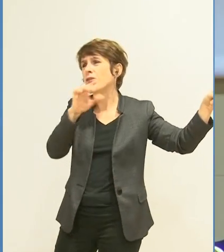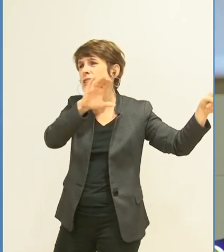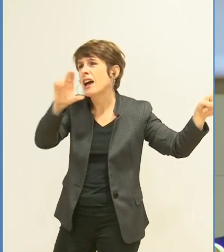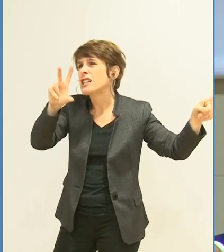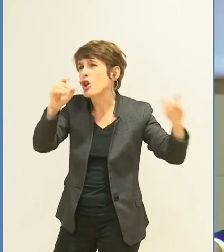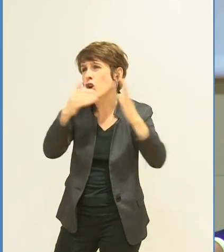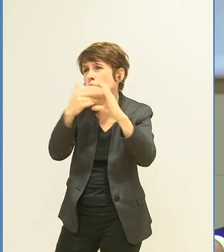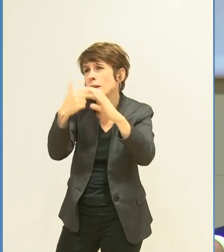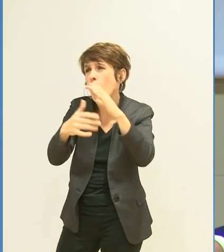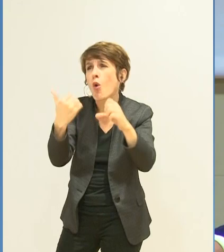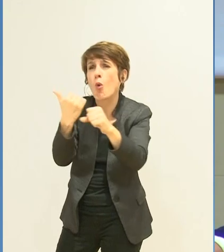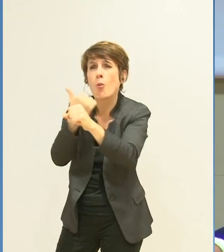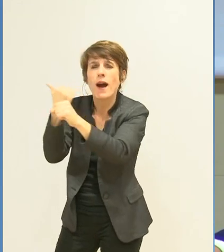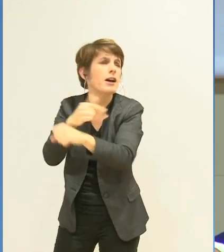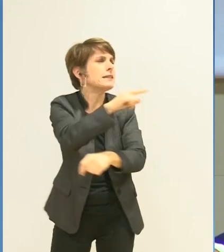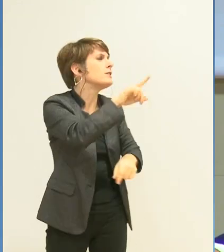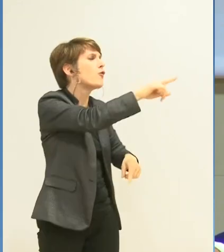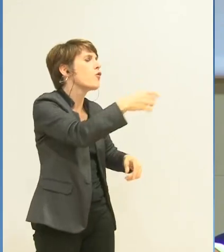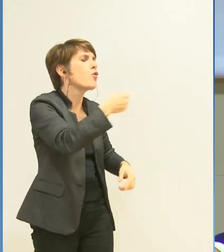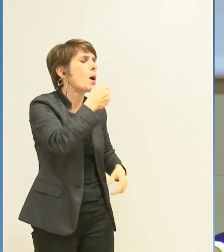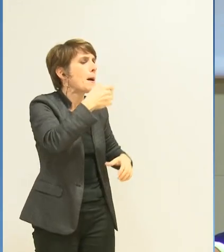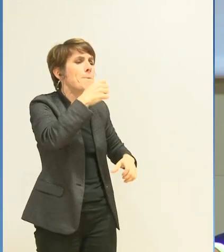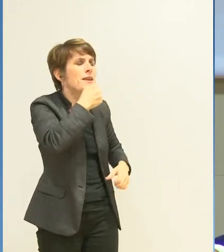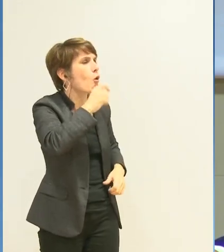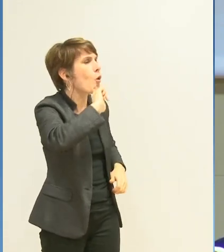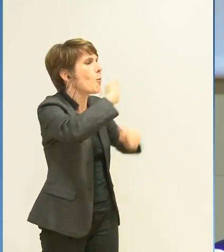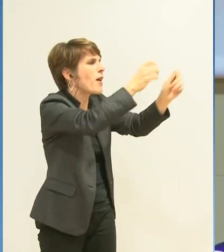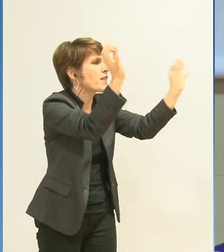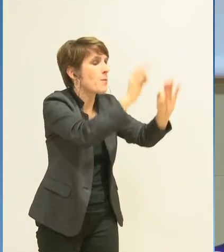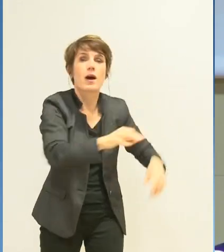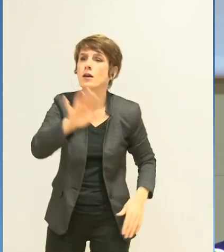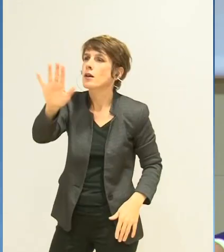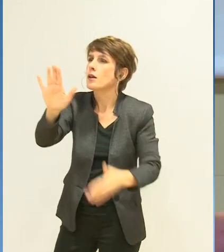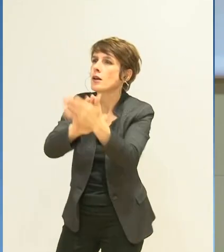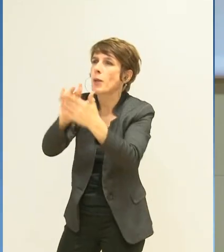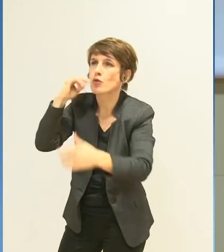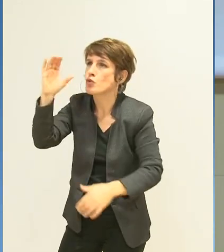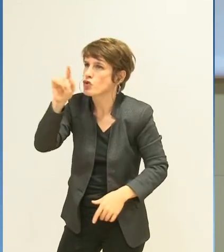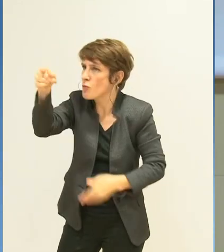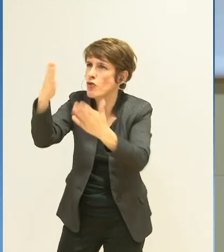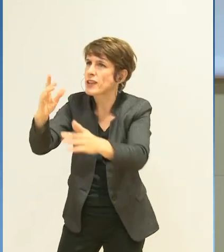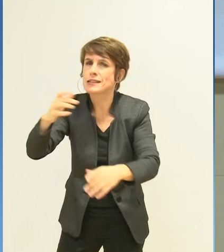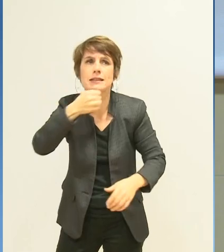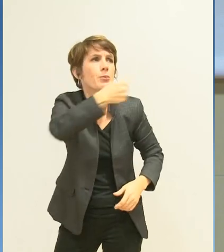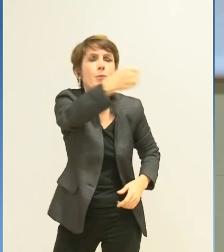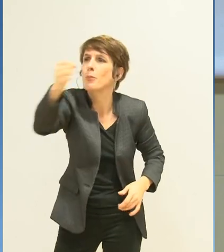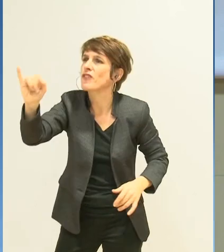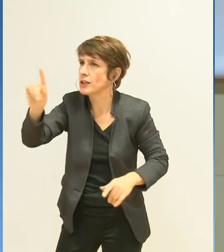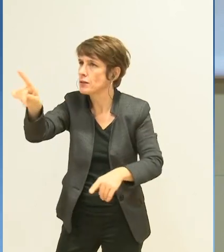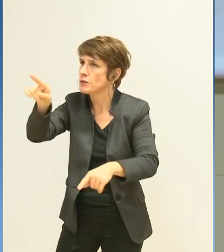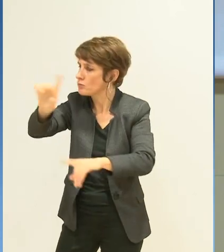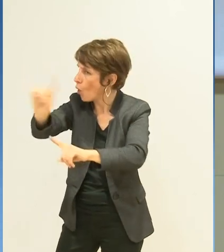vous n'avez pas la parole soit c'est pas vous qui donnait la parole monsieur chamussy et je crains malheureusement